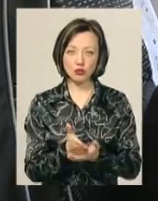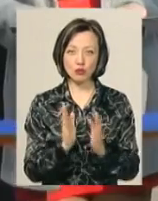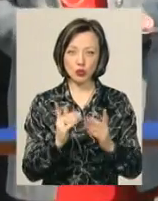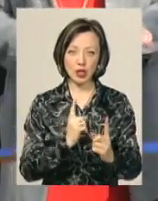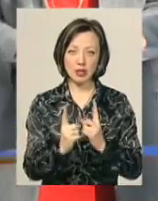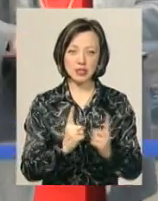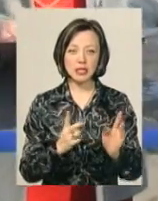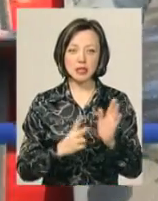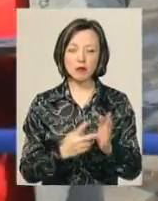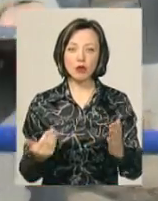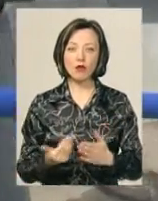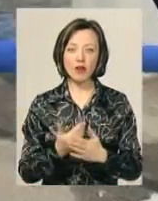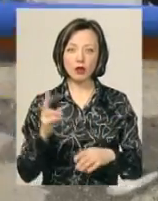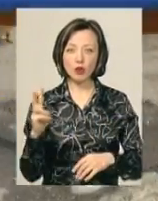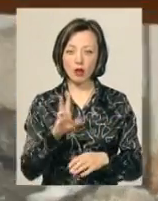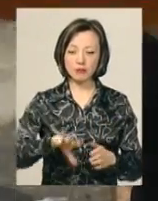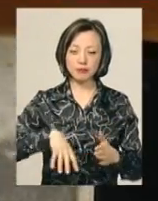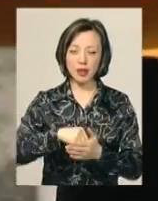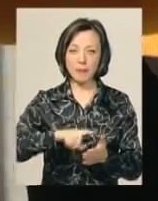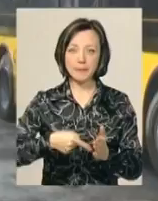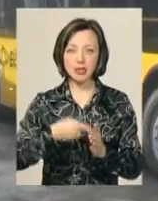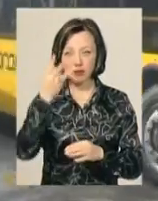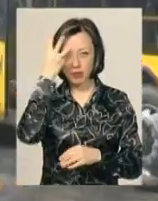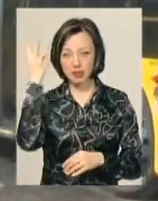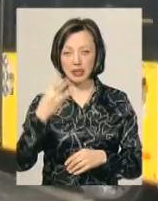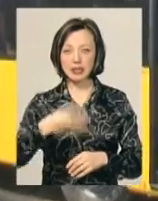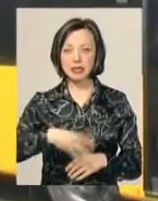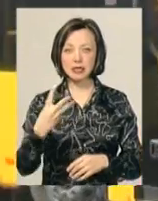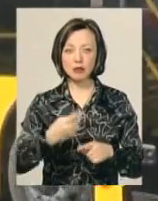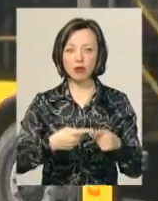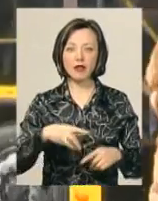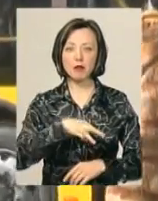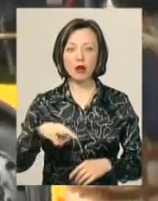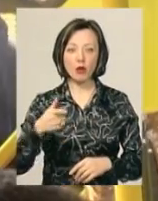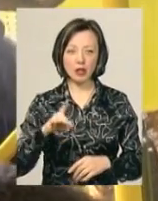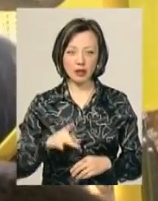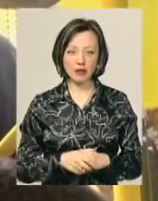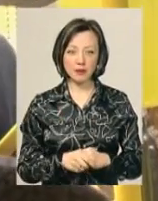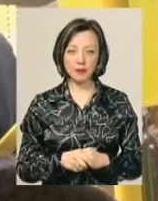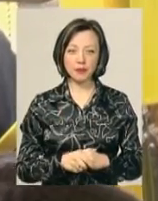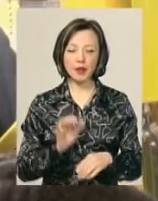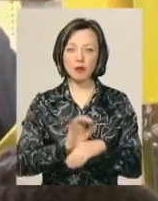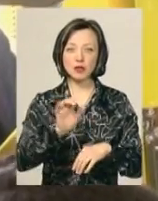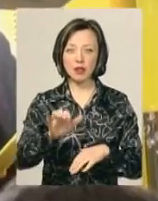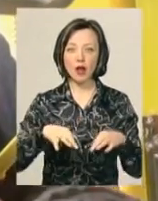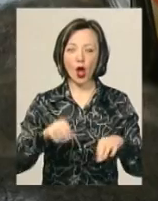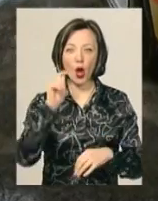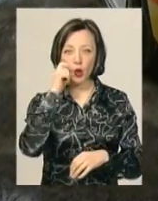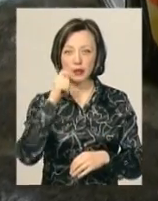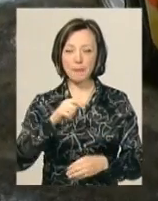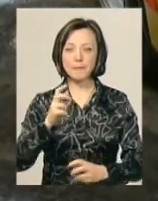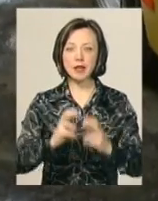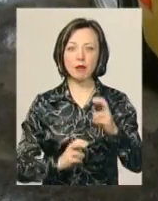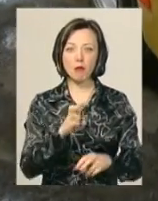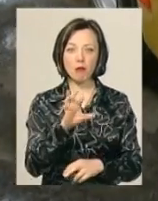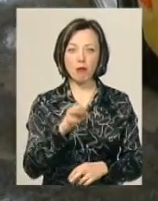їздити. 7 нових тролейбусів обійшлися бюджету Хмельницького майже у 33,5 мільйона гривень. Поставило машини луцьке підприємство